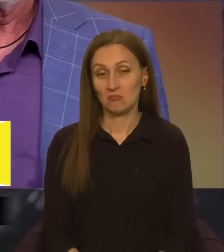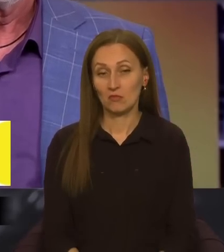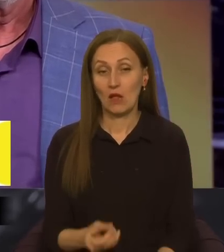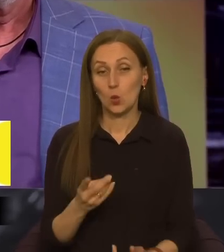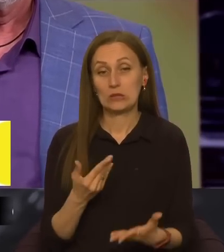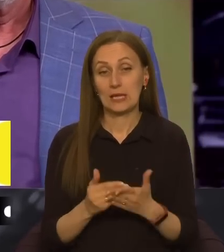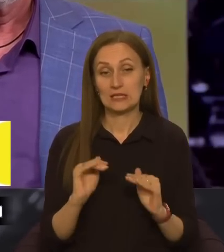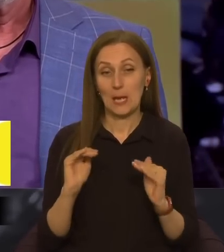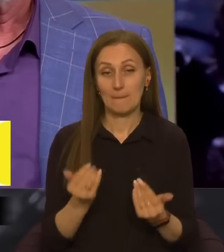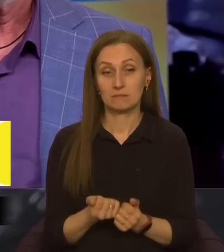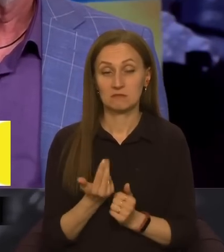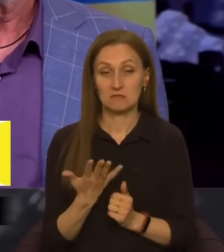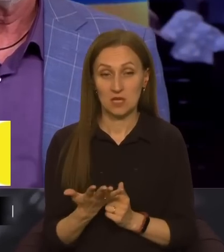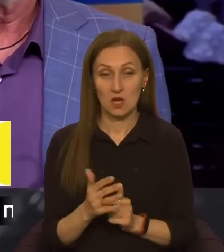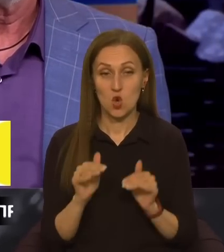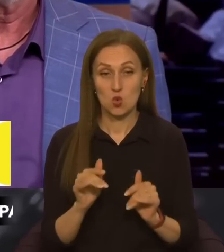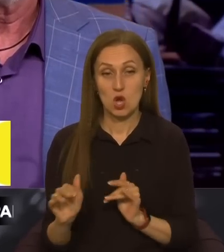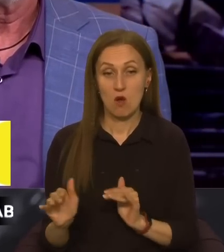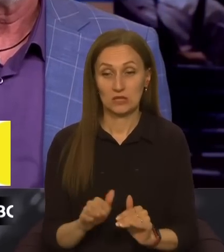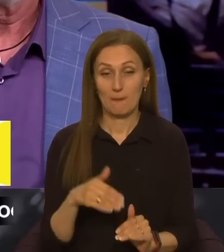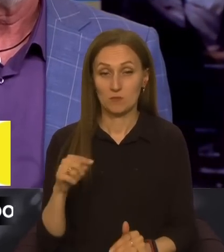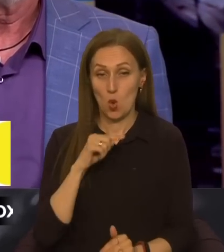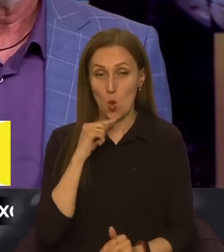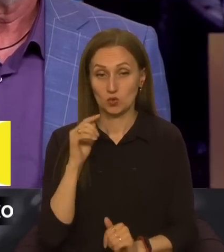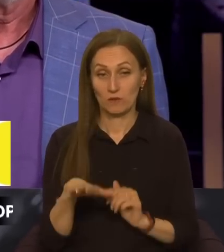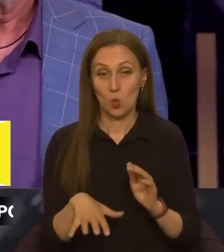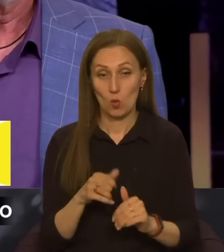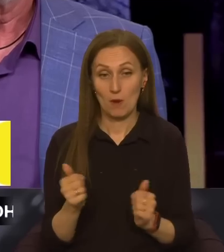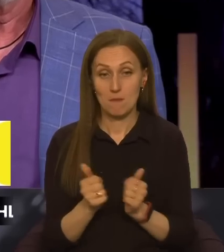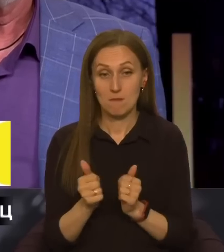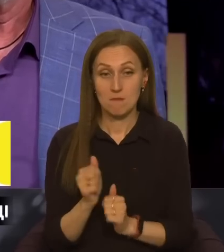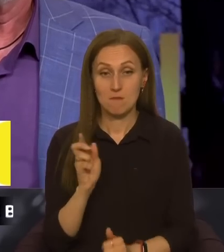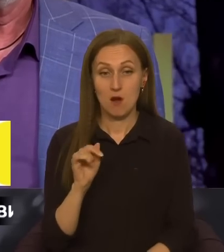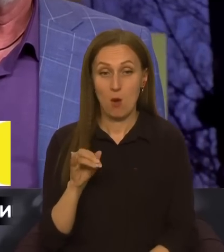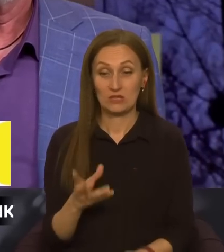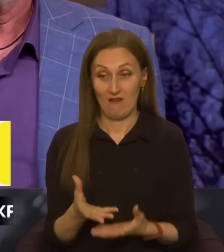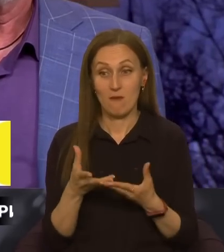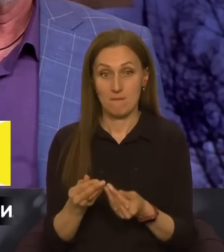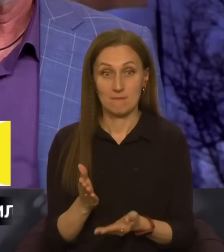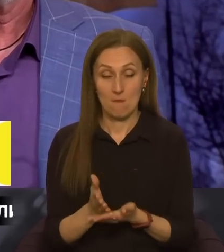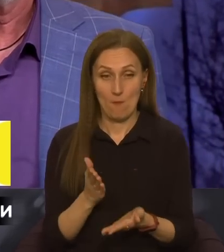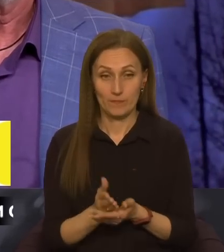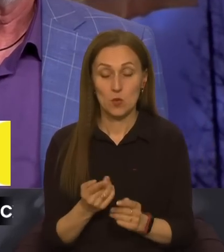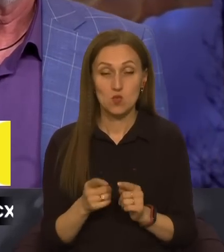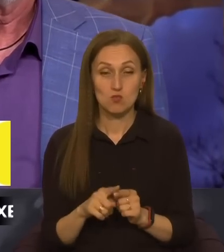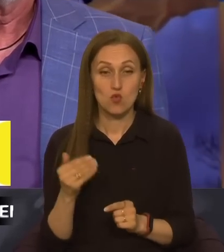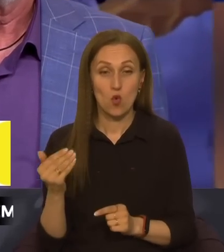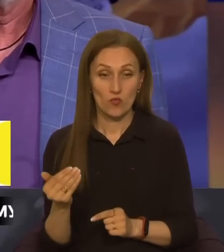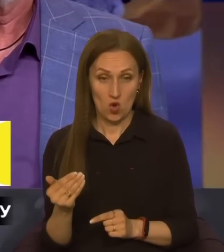Ну, наприклад, зменшилась кількість штурмових дій з боку російських окупантів біля Бахмуту. Це повпливало. Тому що